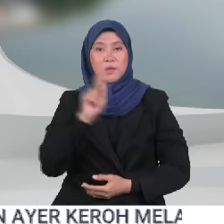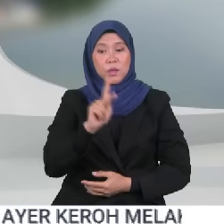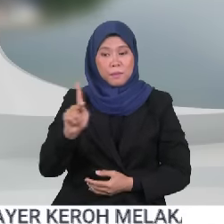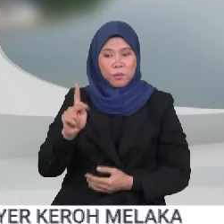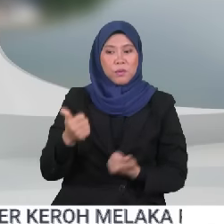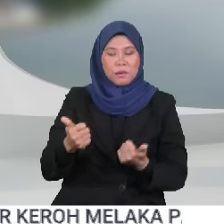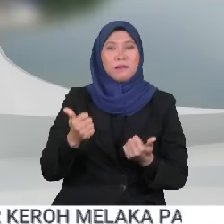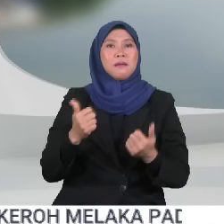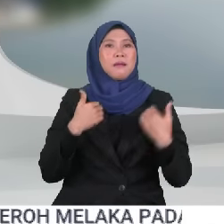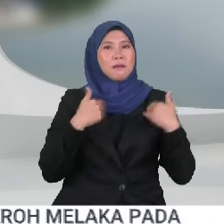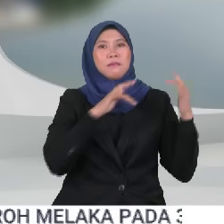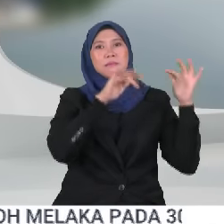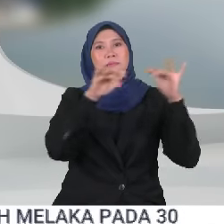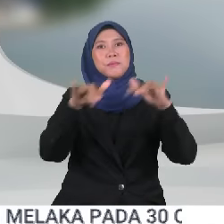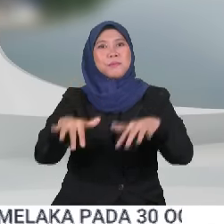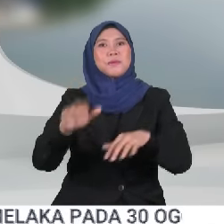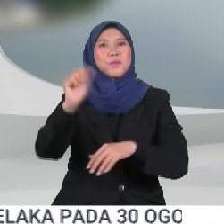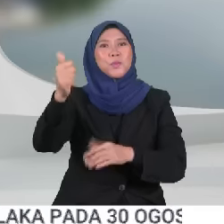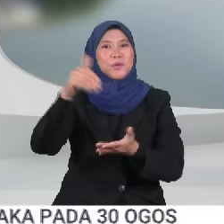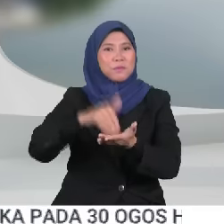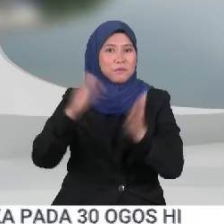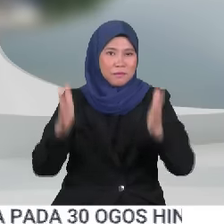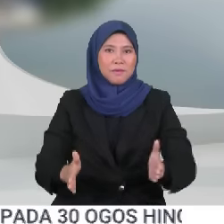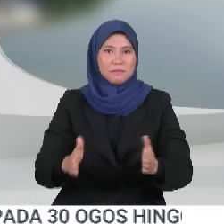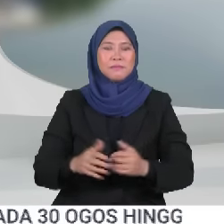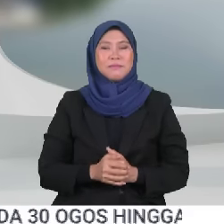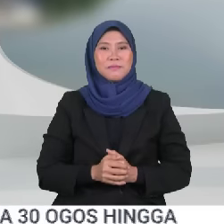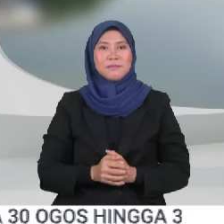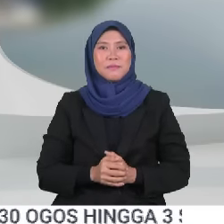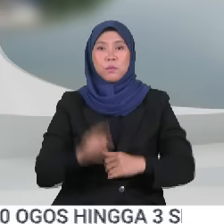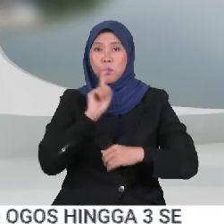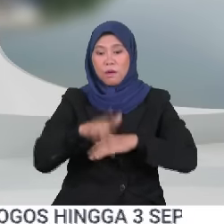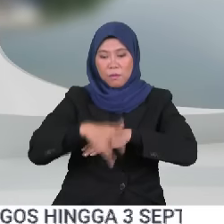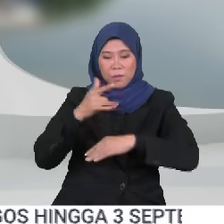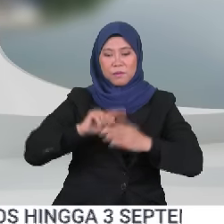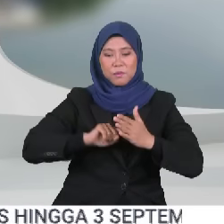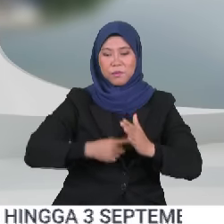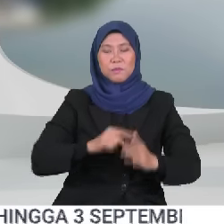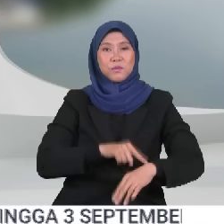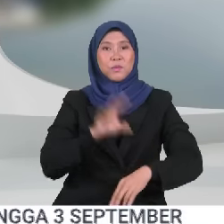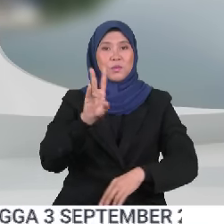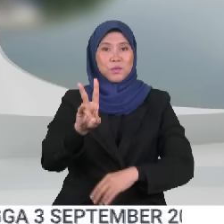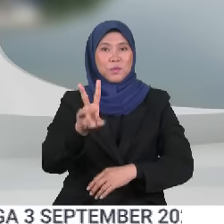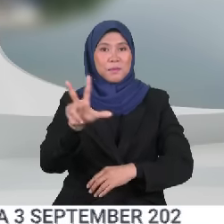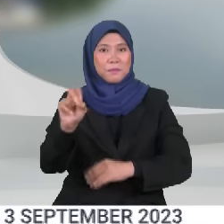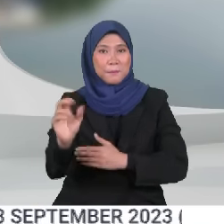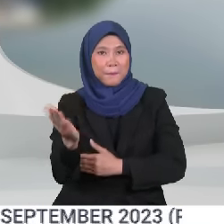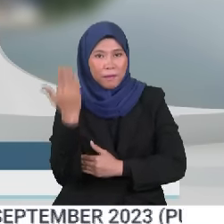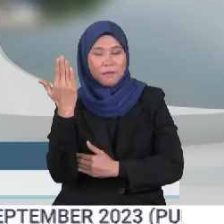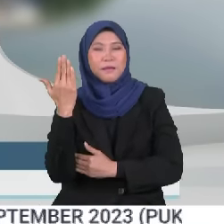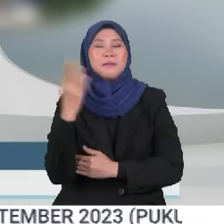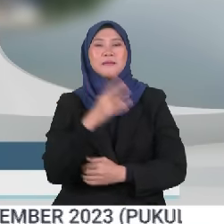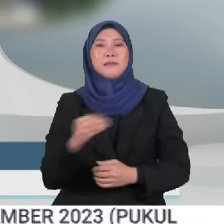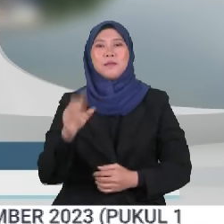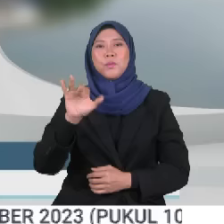dengan kehadiran kira-kira 10.000 pengunjung sebutan berlangsung sejak awal 7 30 menit pagi tadi diserikan dengan kehadiran